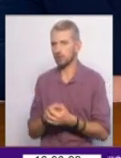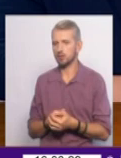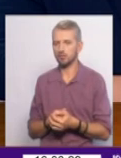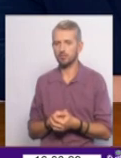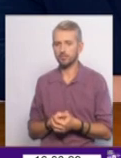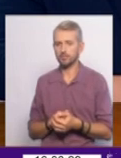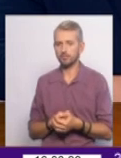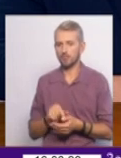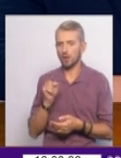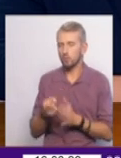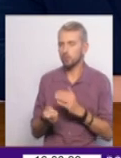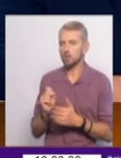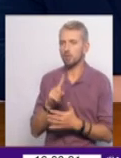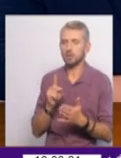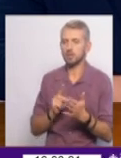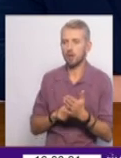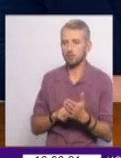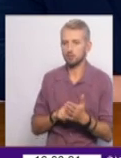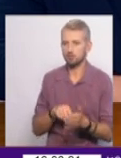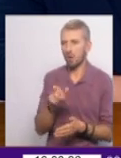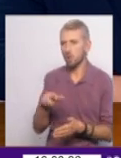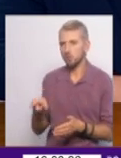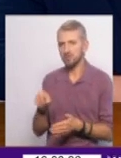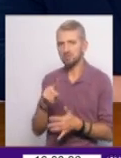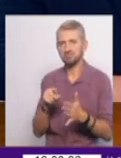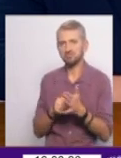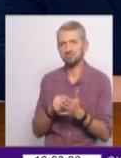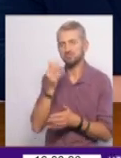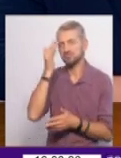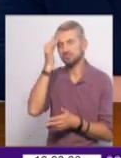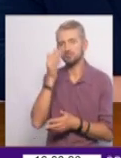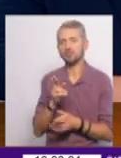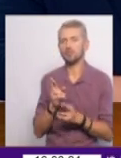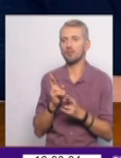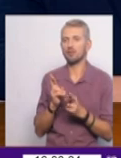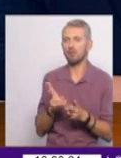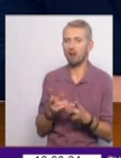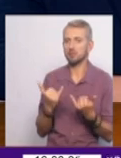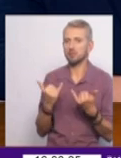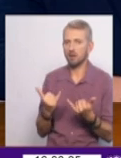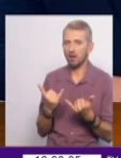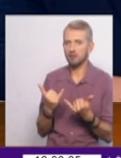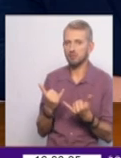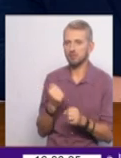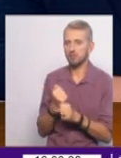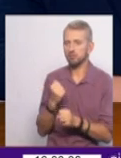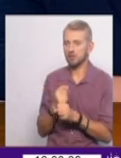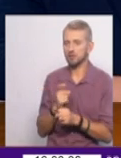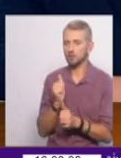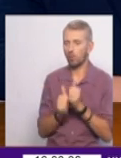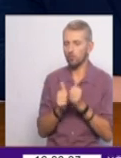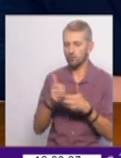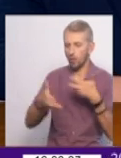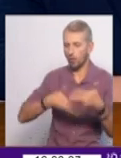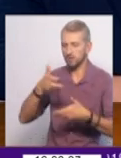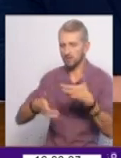тут постає питання у киян і, звичайно, у депутатів. Яким чином зараз чинити з кожним з цих